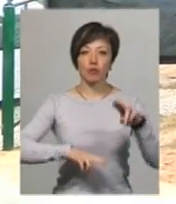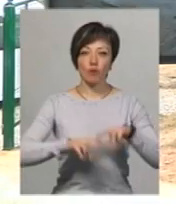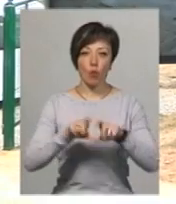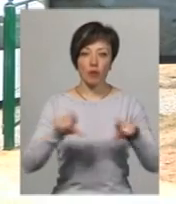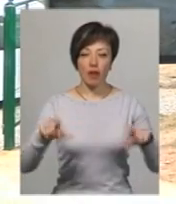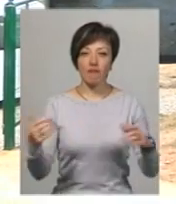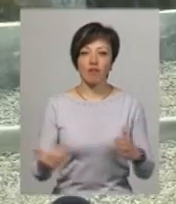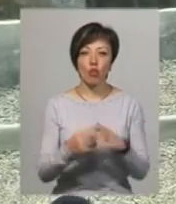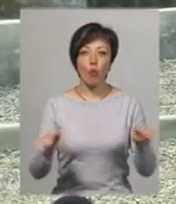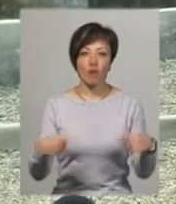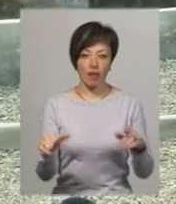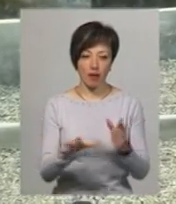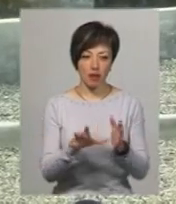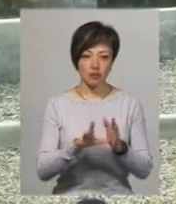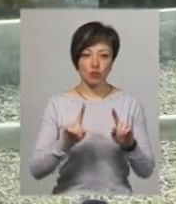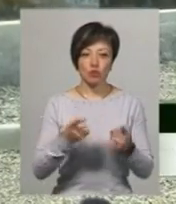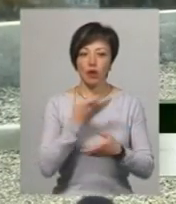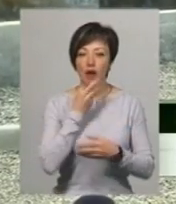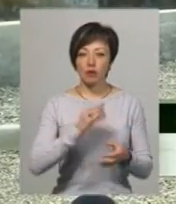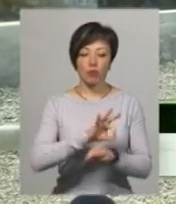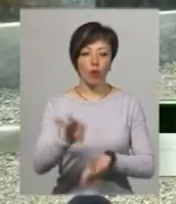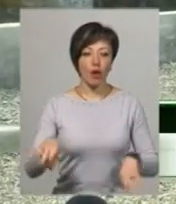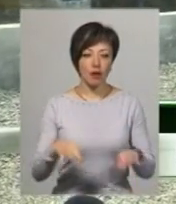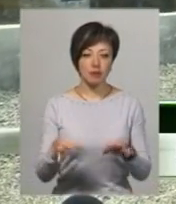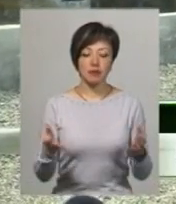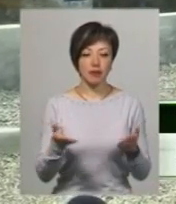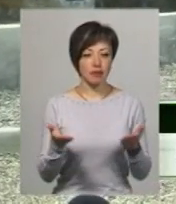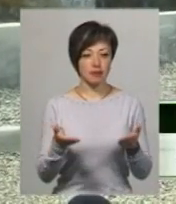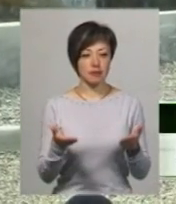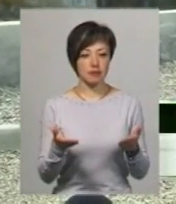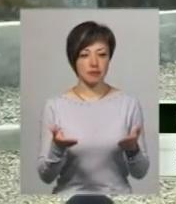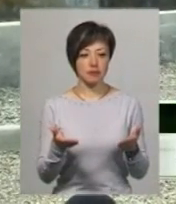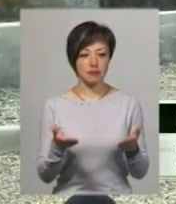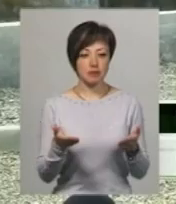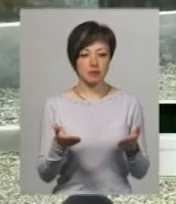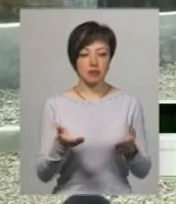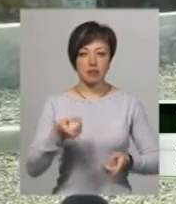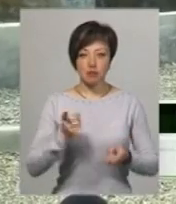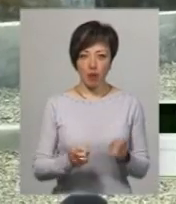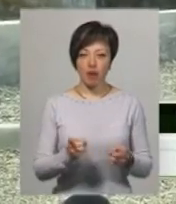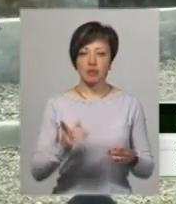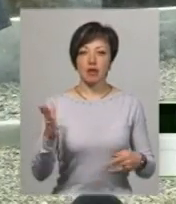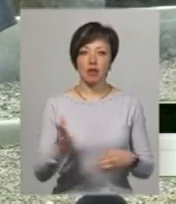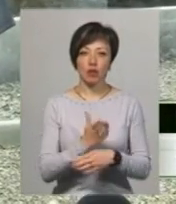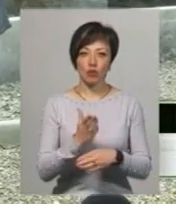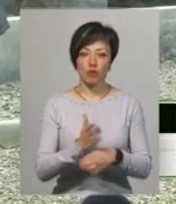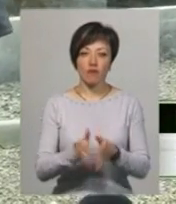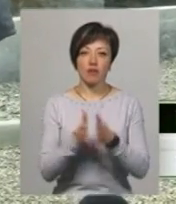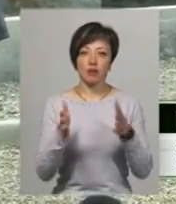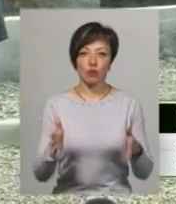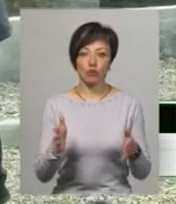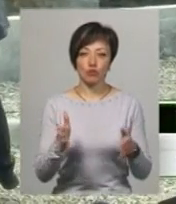відновлюваної енергетики. Це дуже гарний проєкт, який справді генерує велику